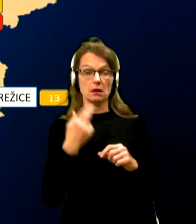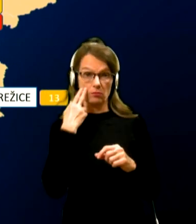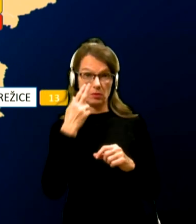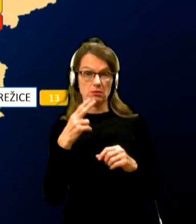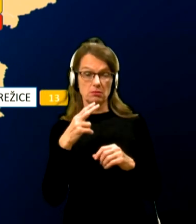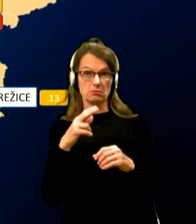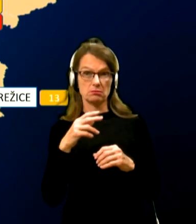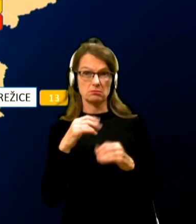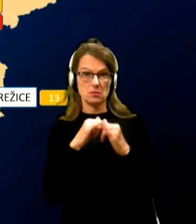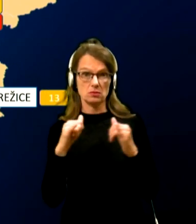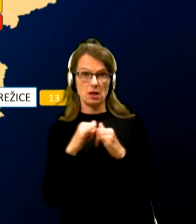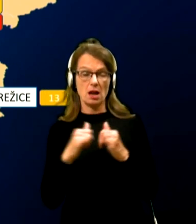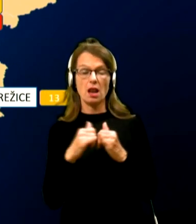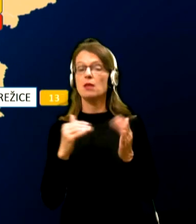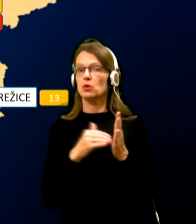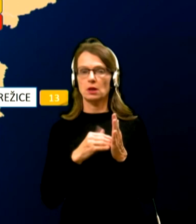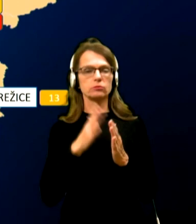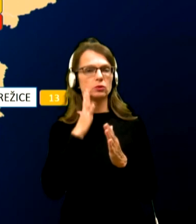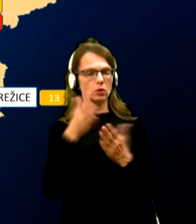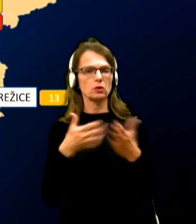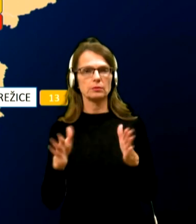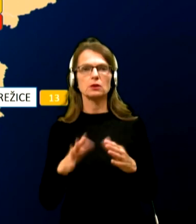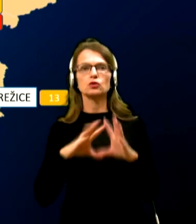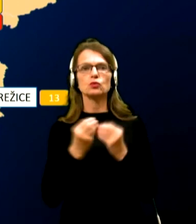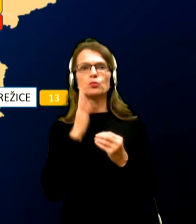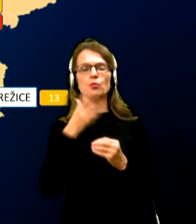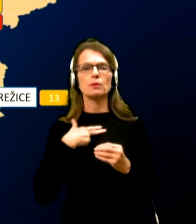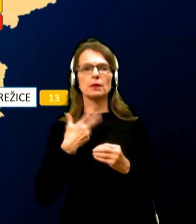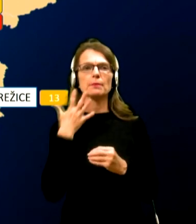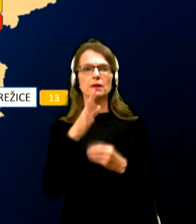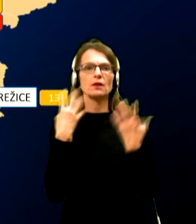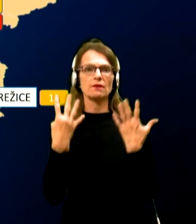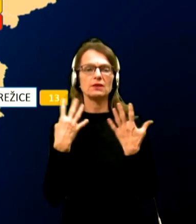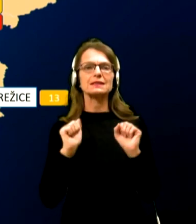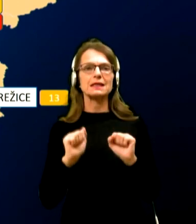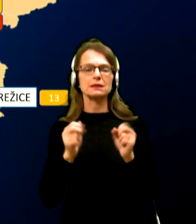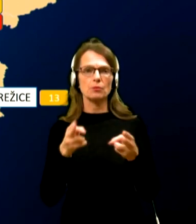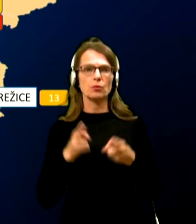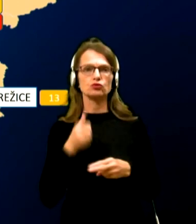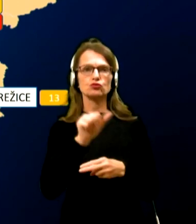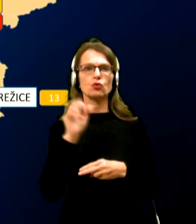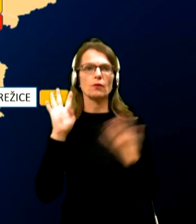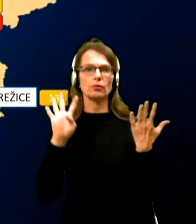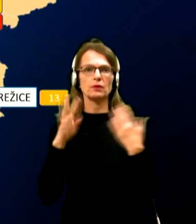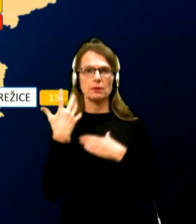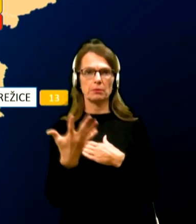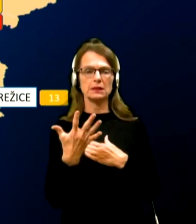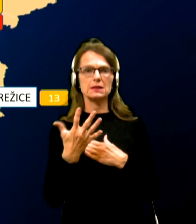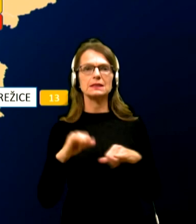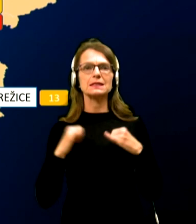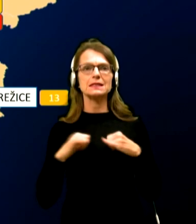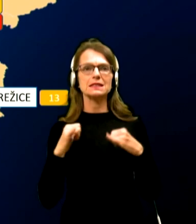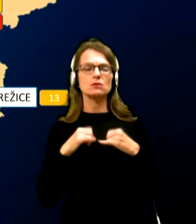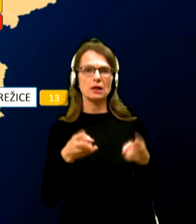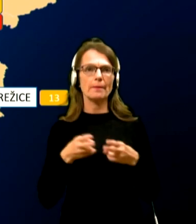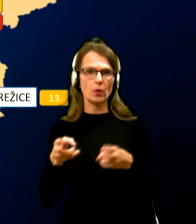bo to potrebno. Tako bomo skupaj imeli 590 standardnih postelj in 159 intenzivnih postelj.